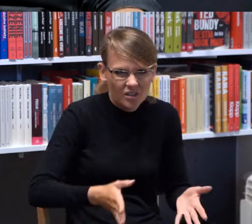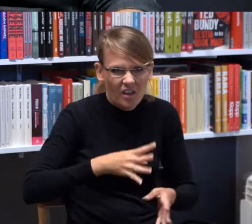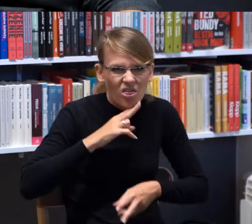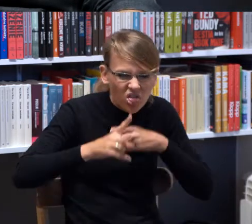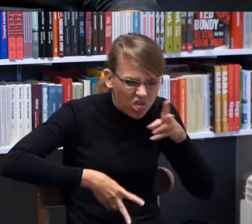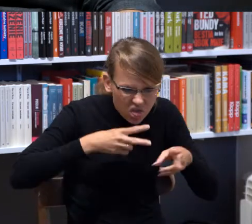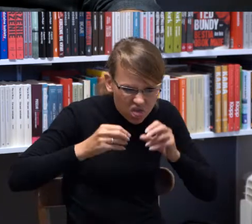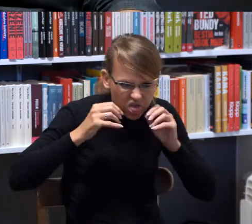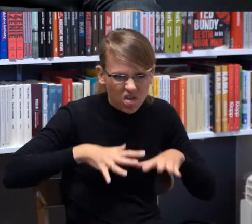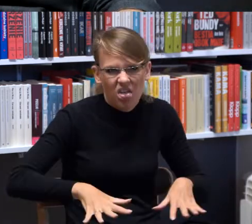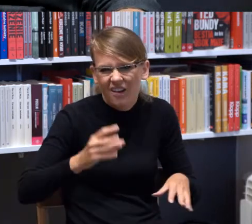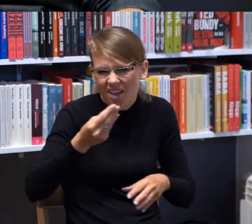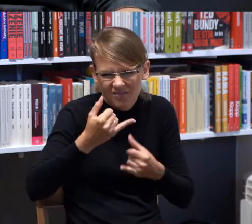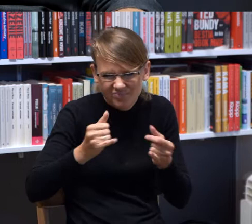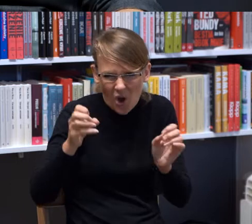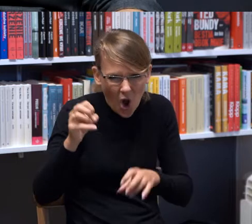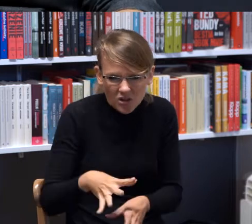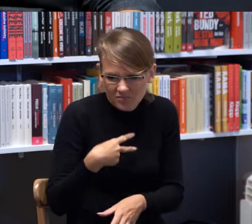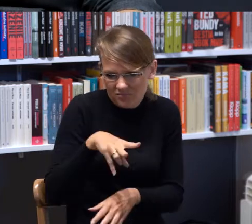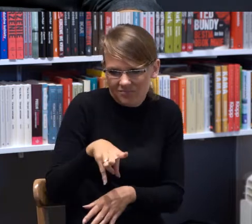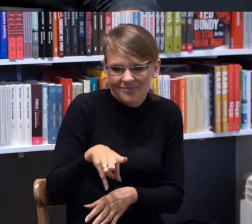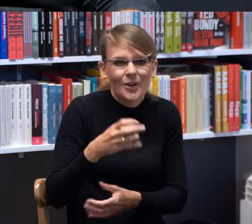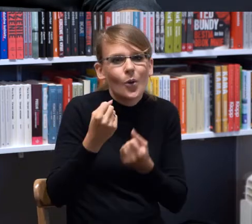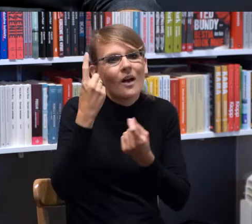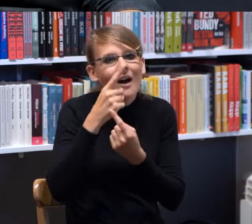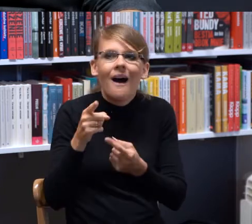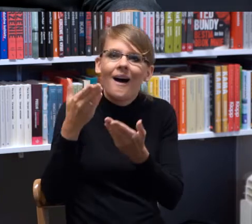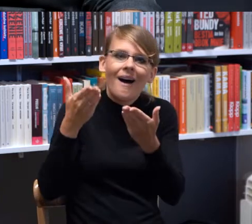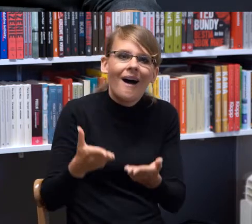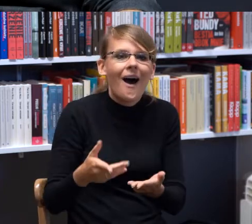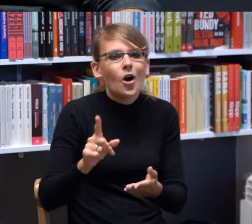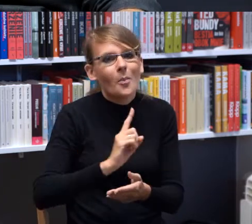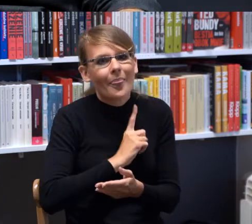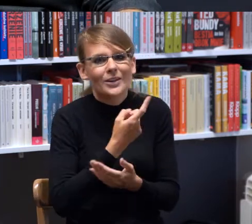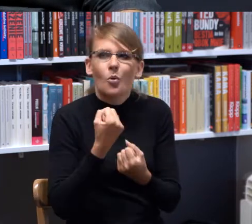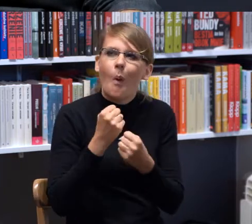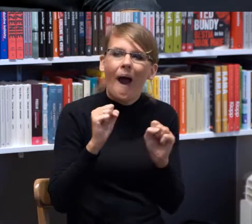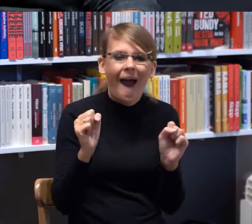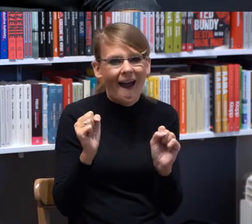gorzej, no to trudno o nim pomyśleć jako takim romantycznym bohaterze. Więc